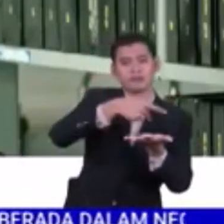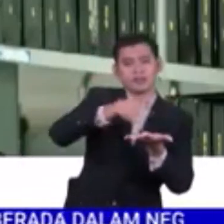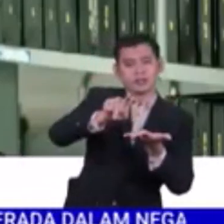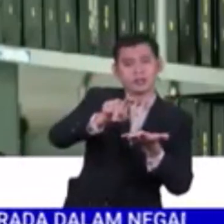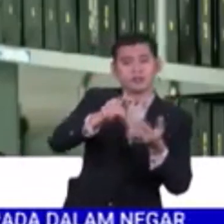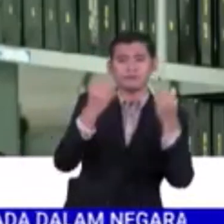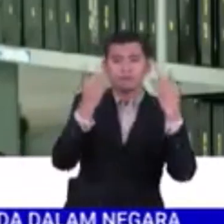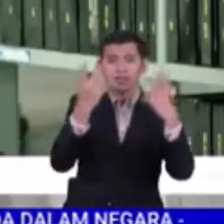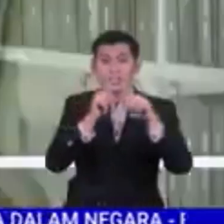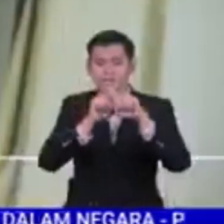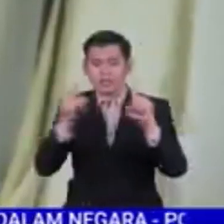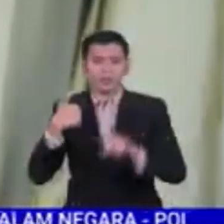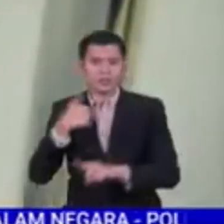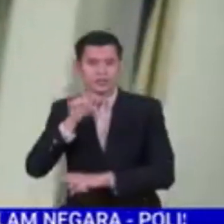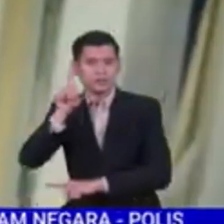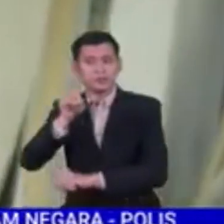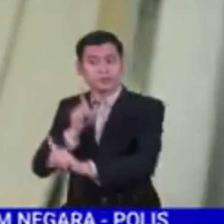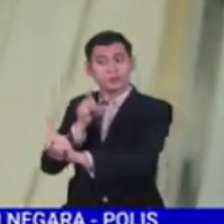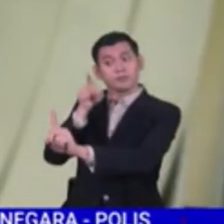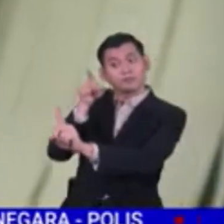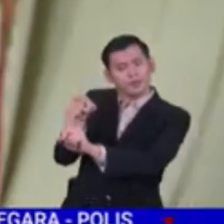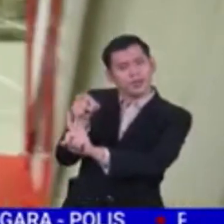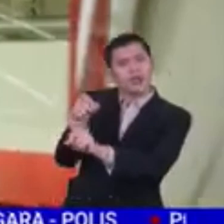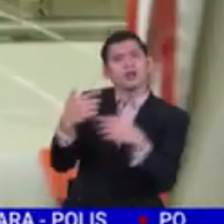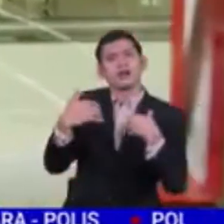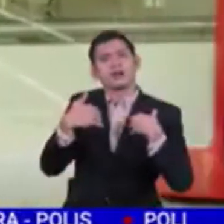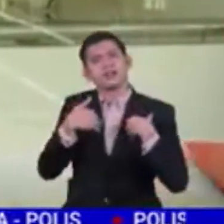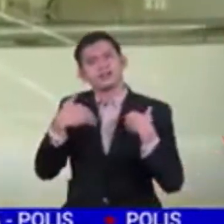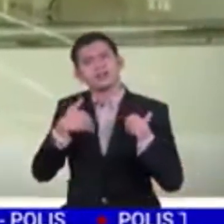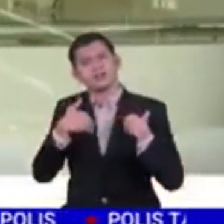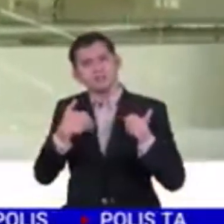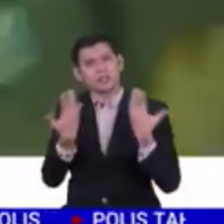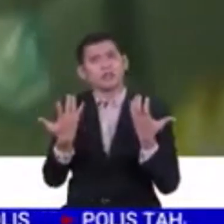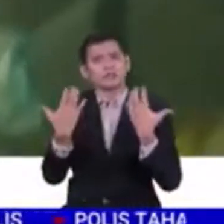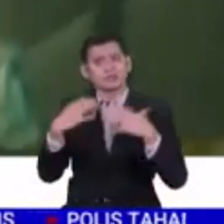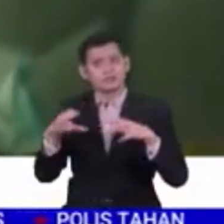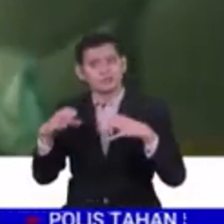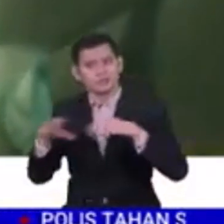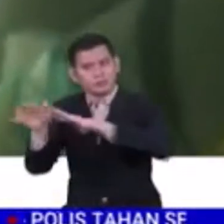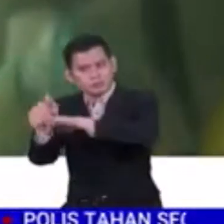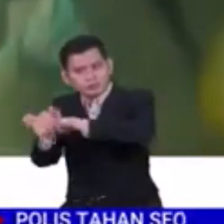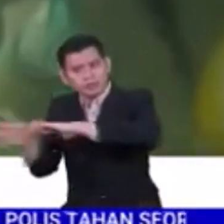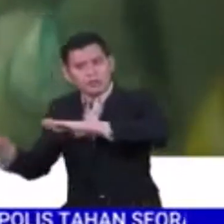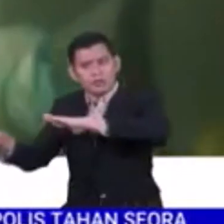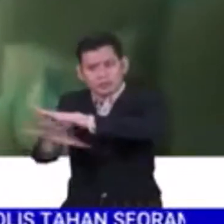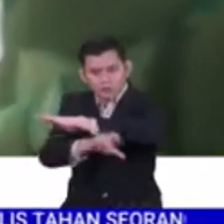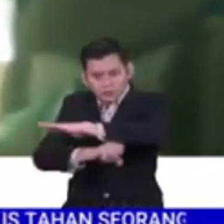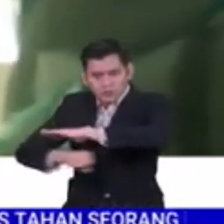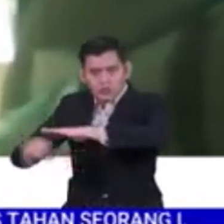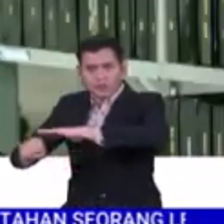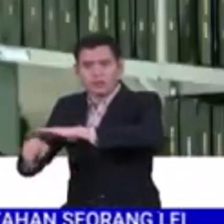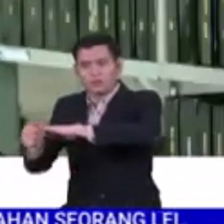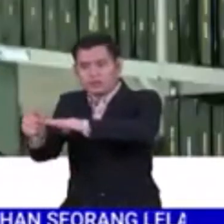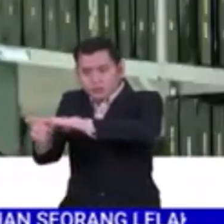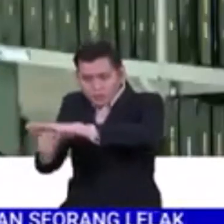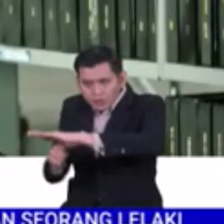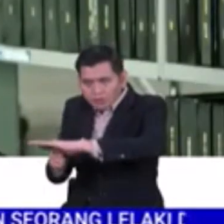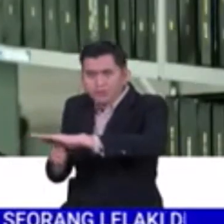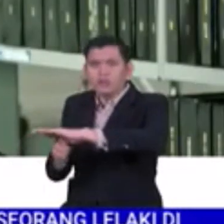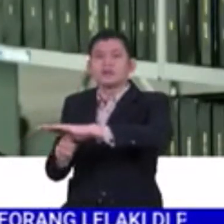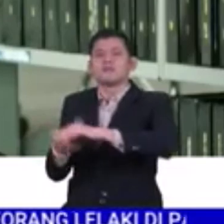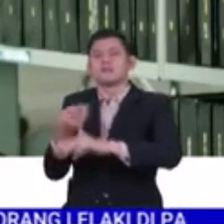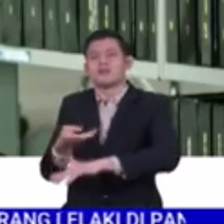kita juga harus memberi perhatian kerana lebih banyak penyeludupan berlaku. So bila penyeludupan berlaku, ini adalah